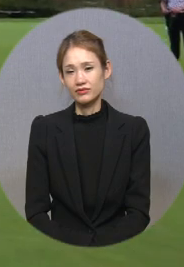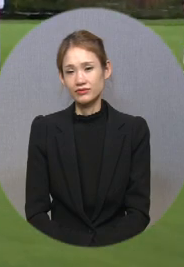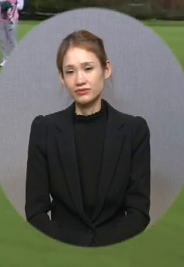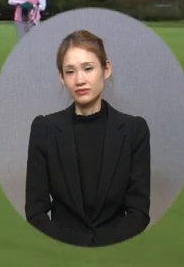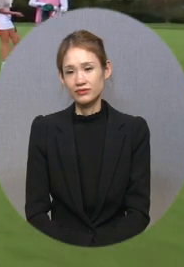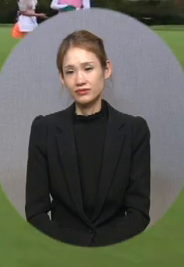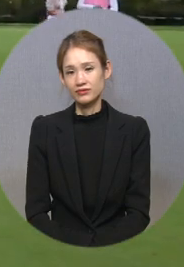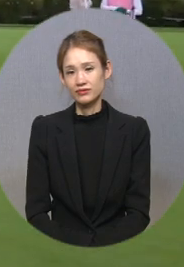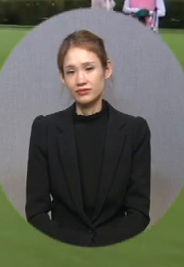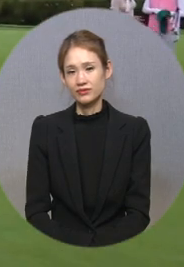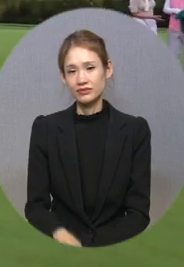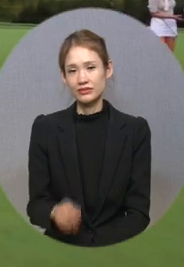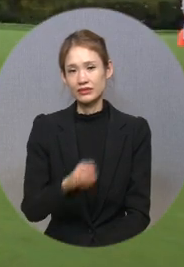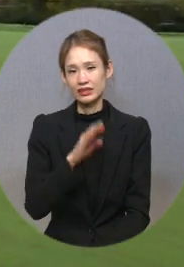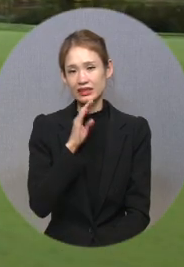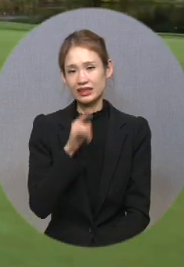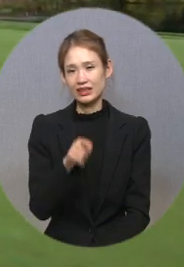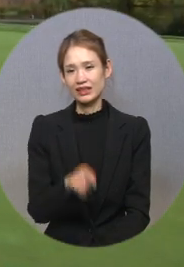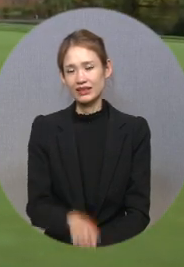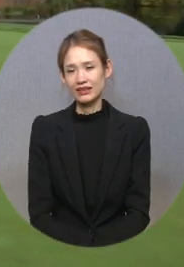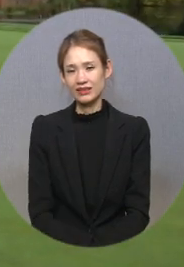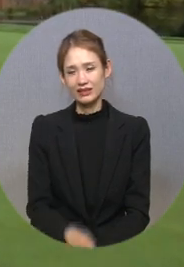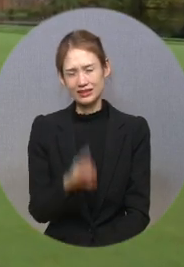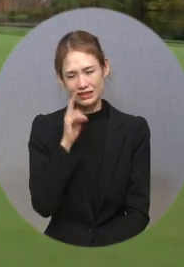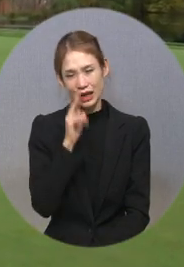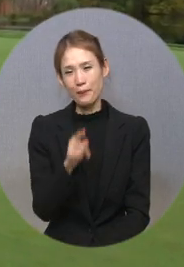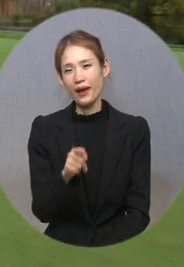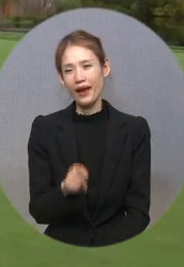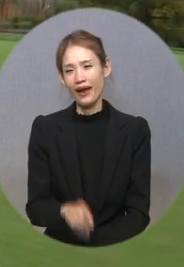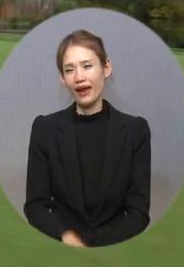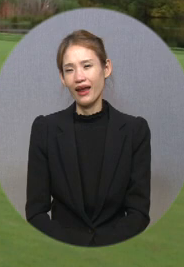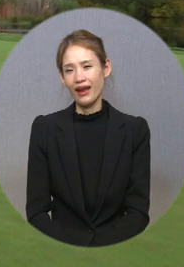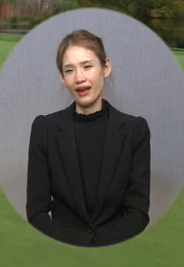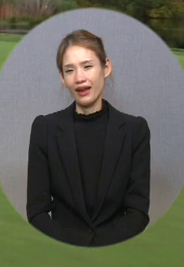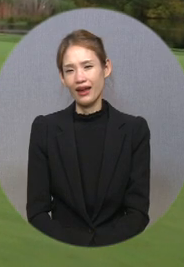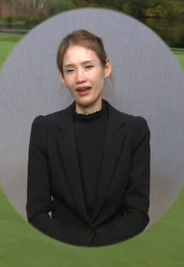아, 그렇구나. 심해, 심해.